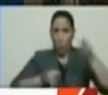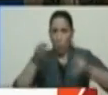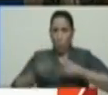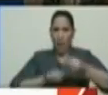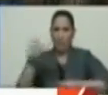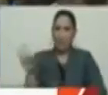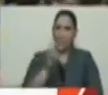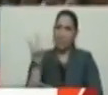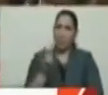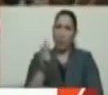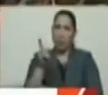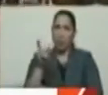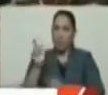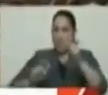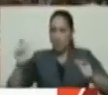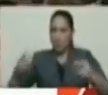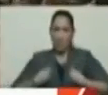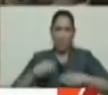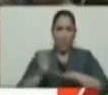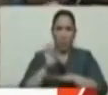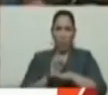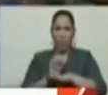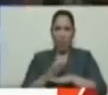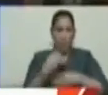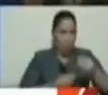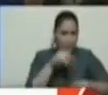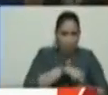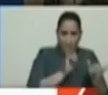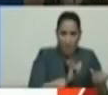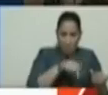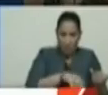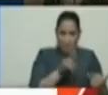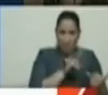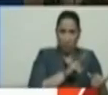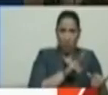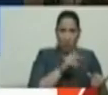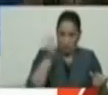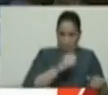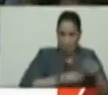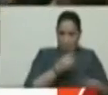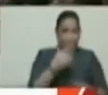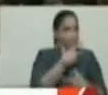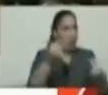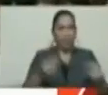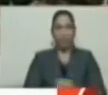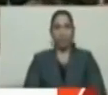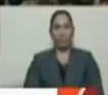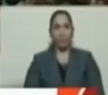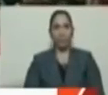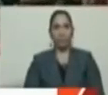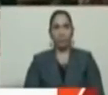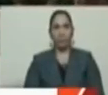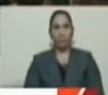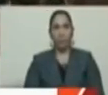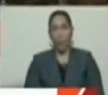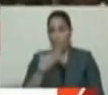يعني نطلق عليها أنها موجودة في يعني في هذا الدمام، دمام كما يعني وصفت الحديقة الخلفية، إلا أن يعني